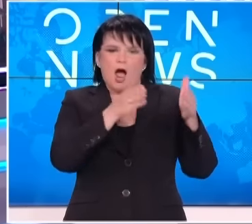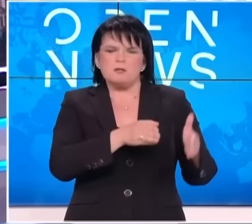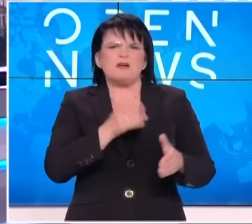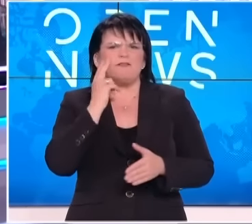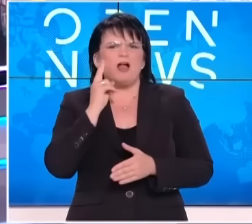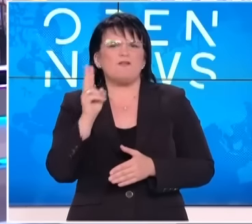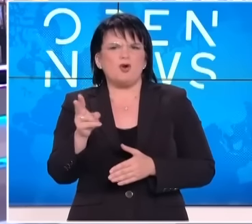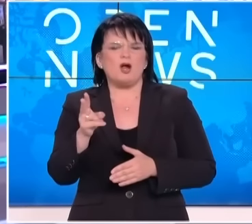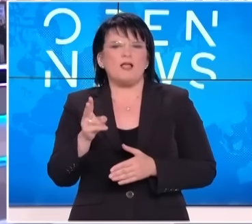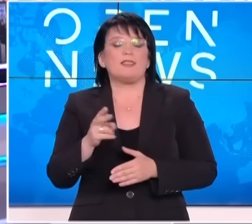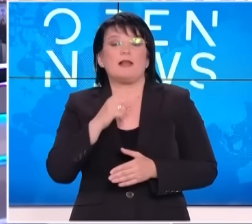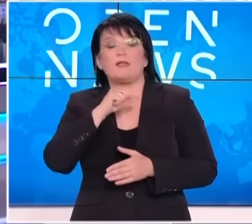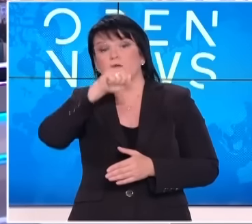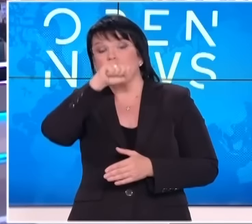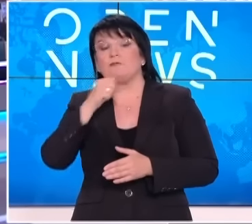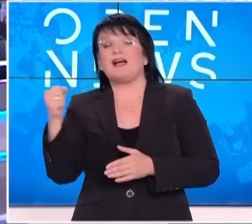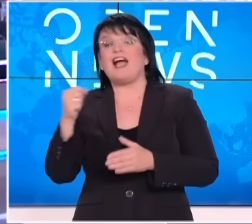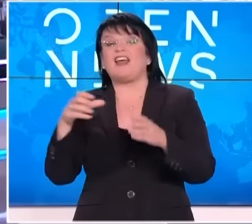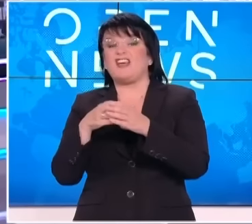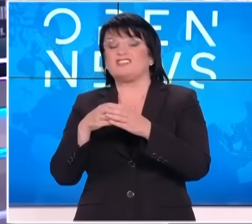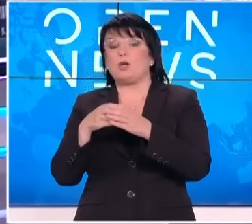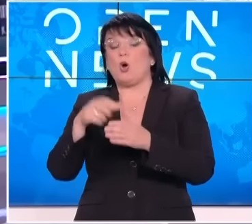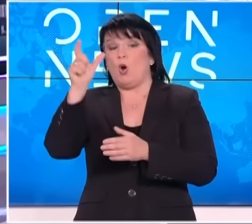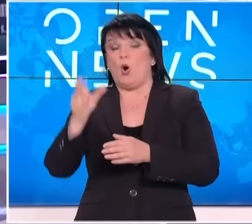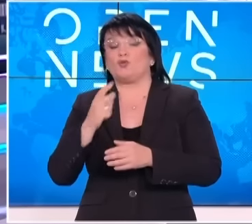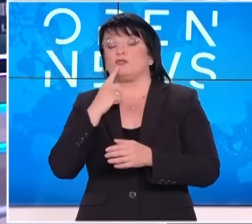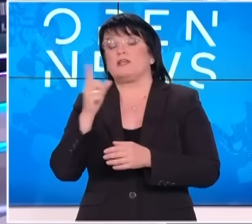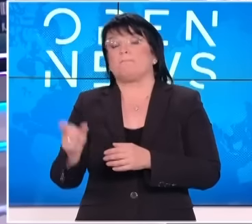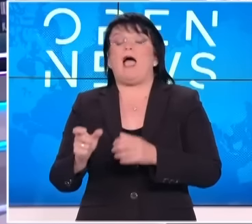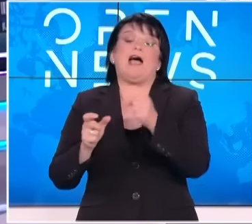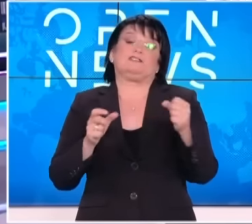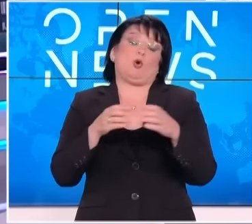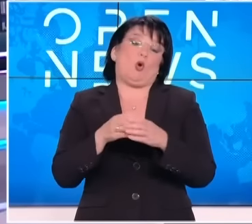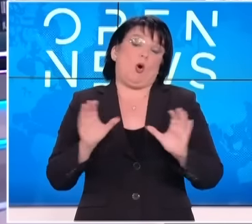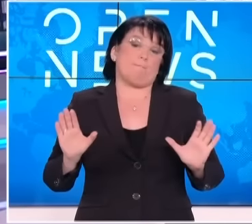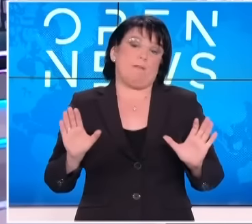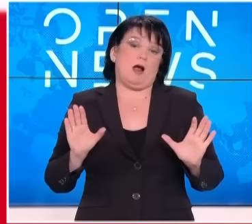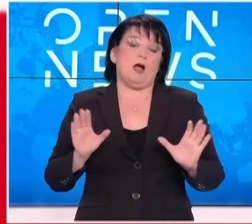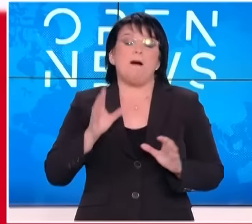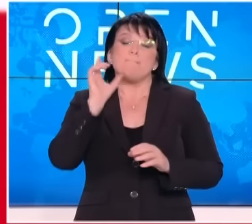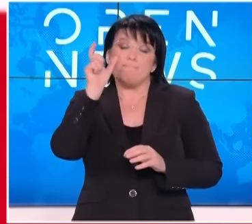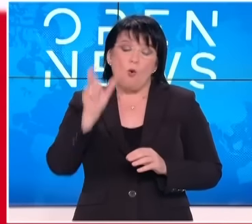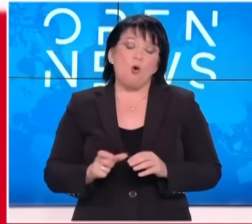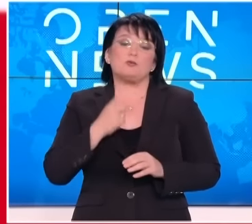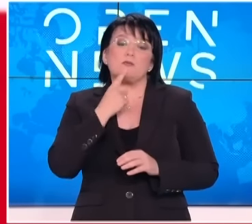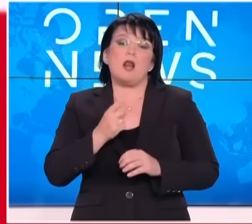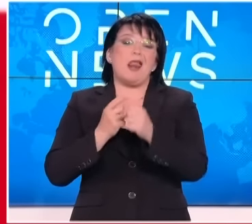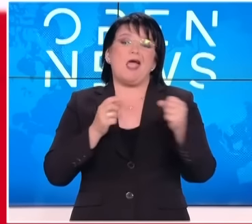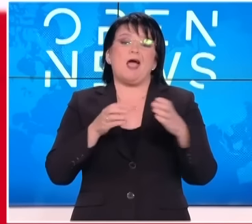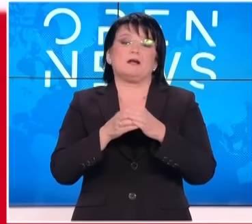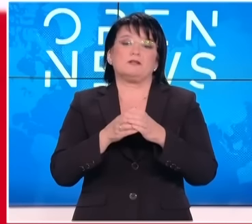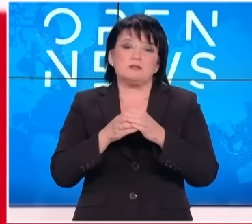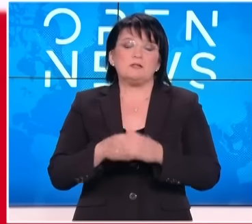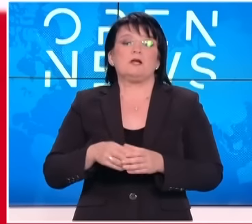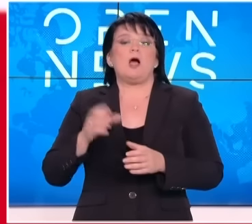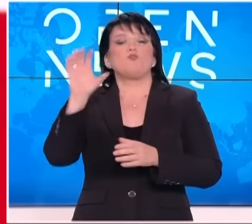ένα πο δεξι δηλαδή γιατί είναι σε ένα κόμα που υποστηρίζει τι εί αριστε και τώρα μιλάει εν ονόματι της αριστεράς πάει και σστο μουσείο του